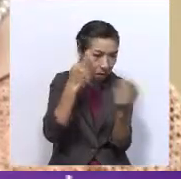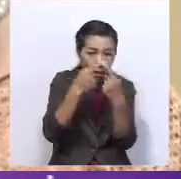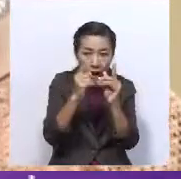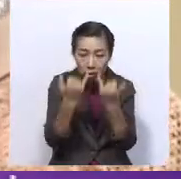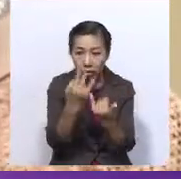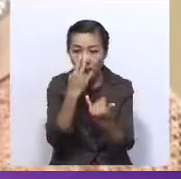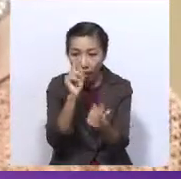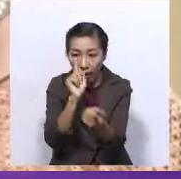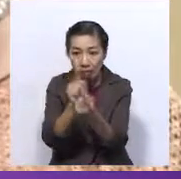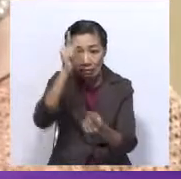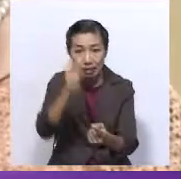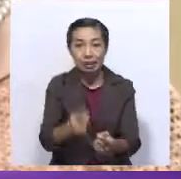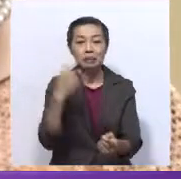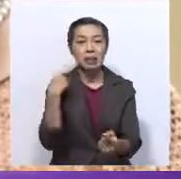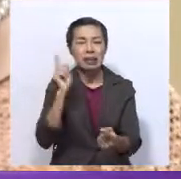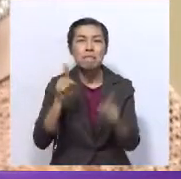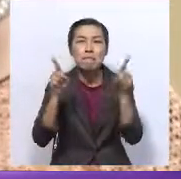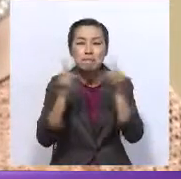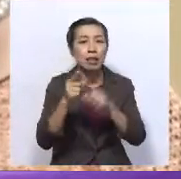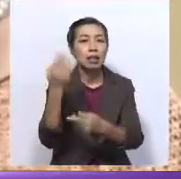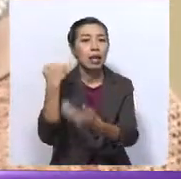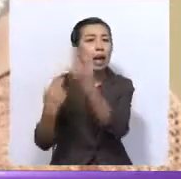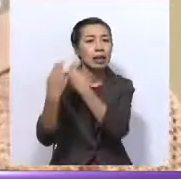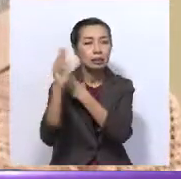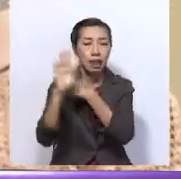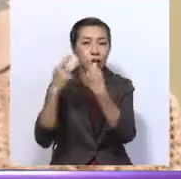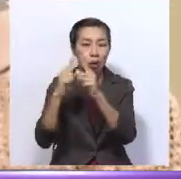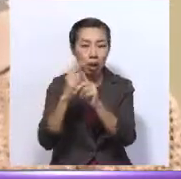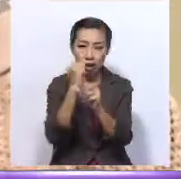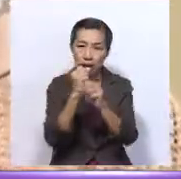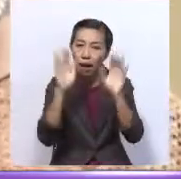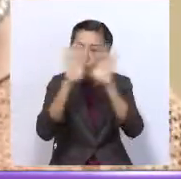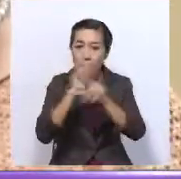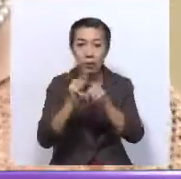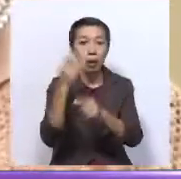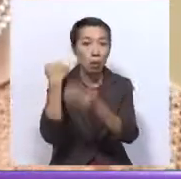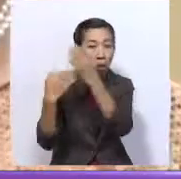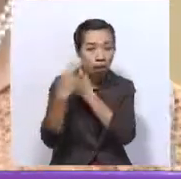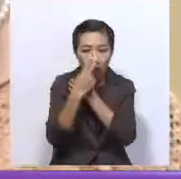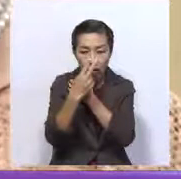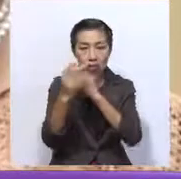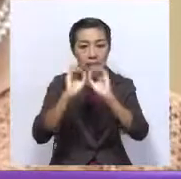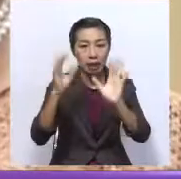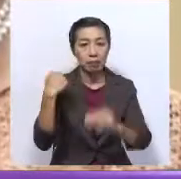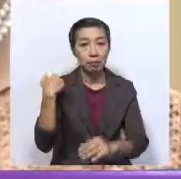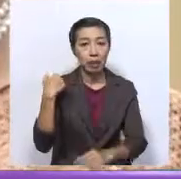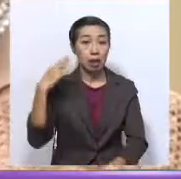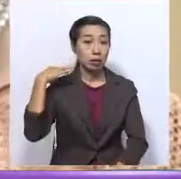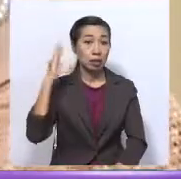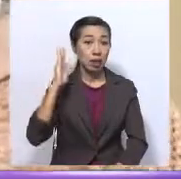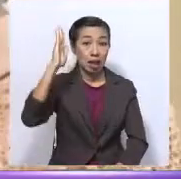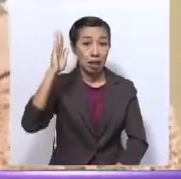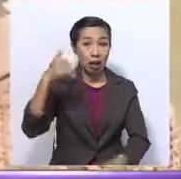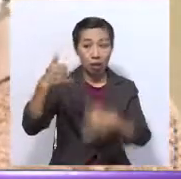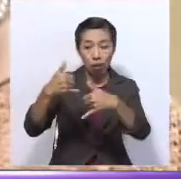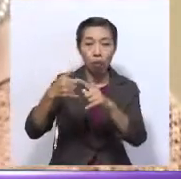งแม้ว่ามันจะไม่ได้กลับไปเห็นในสิ่งในอดีตแต่เขาก็ได้จำลองมาให้เราได้เห็นแบบว่าชัดเจนมากจิตอาสานี่น่ารักม